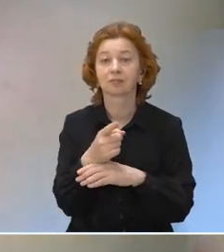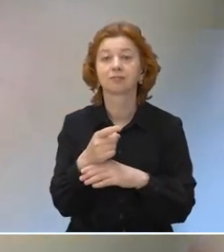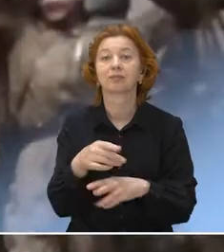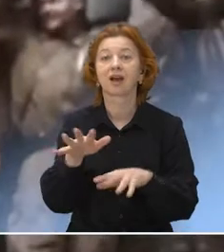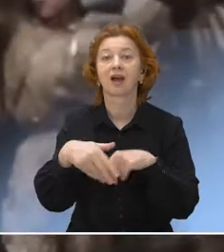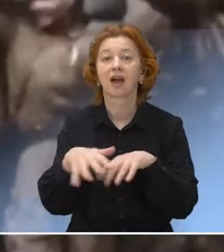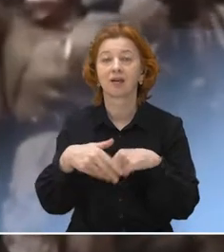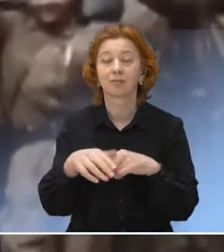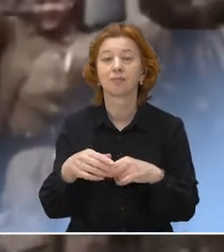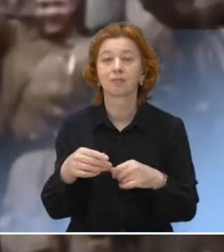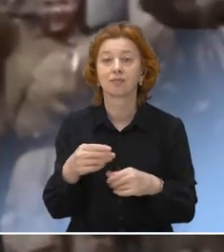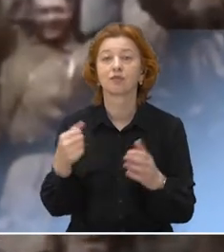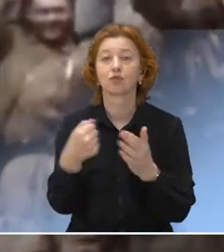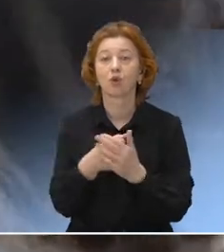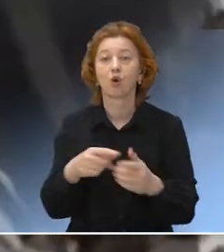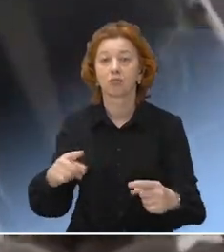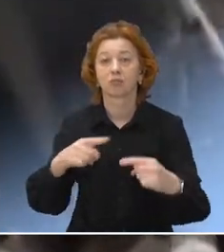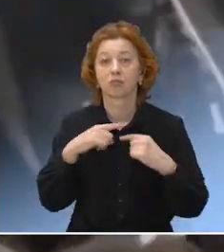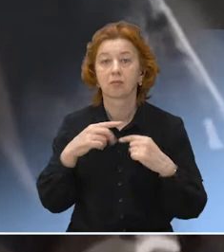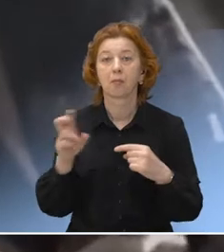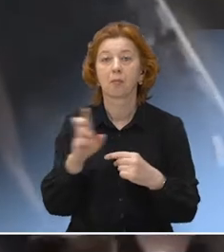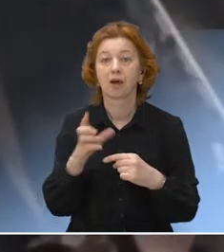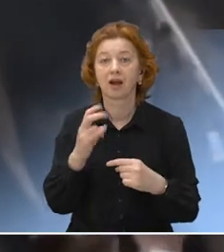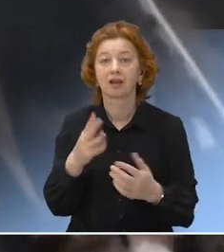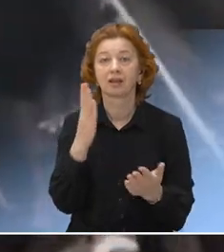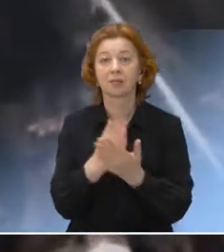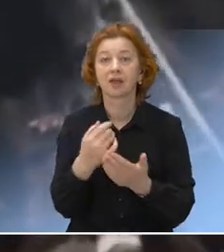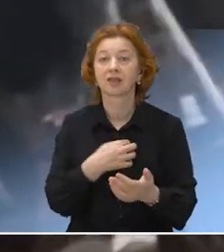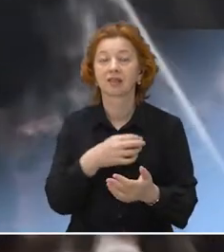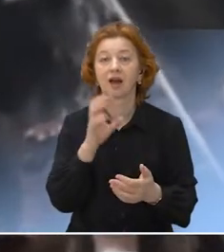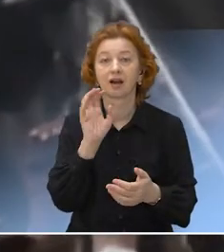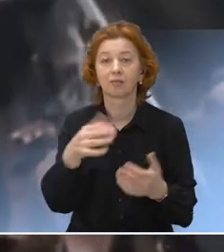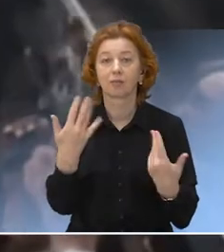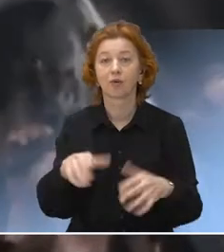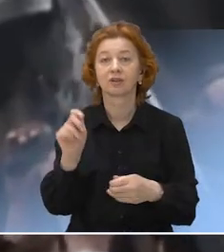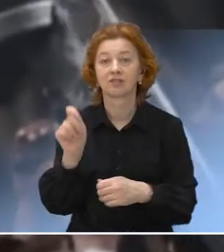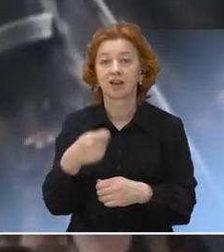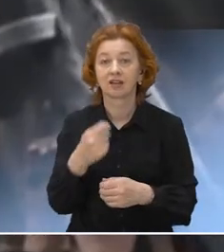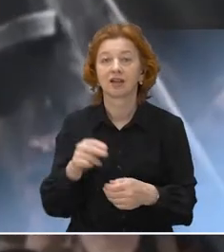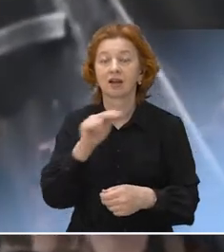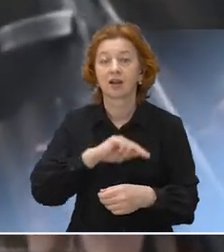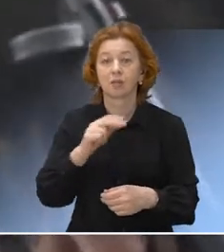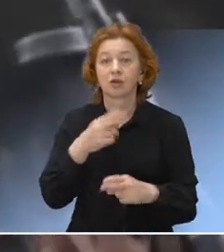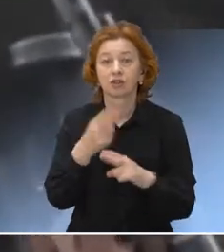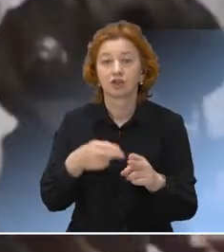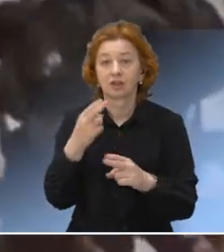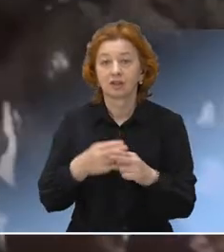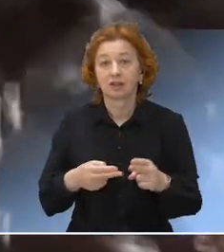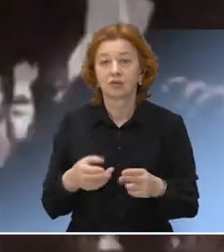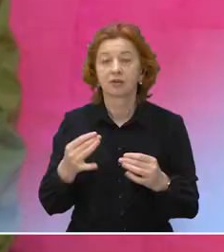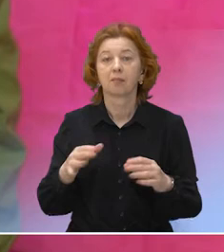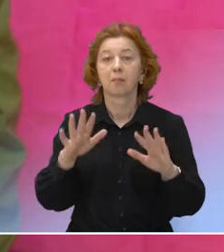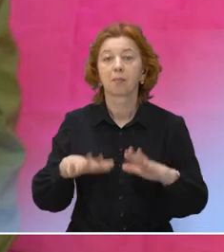в кавалерийском полку. Дошел до Берлина, имеются награды. После войны работал на железной